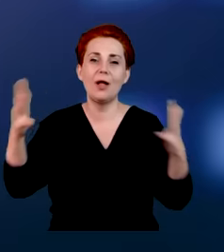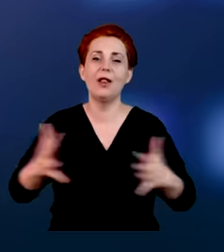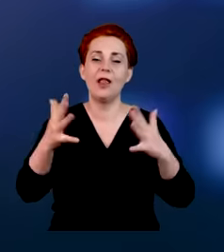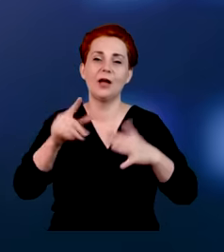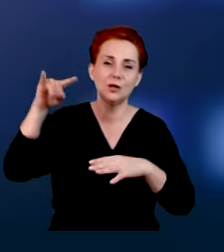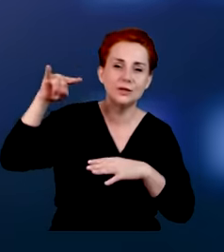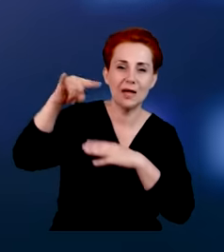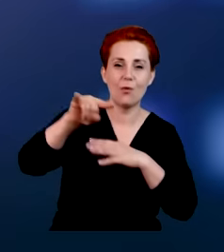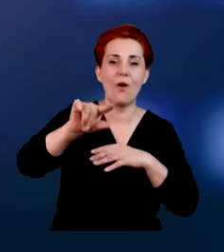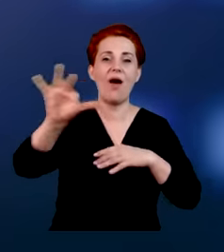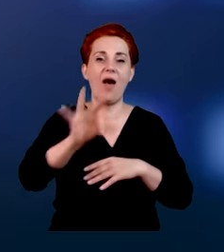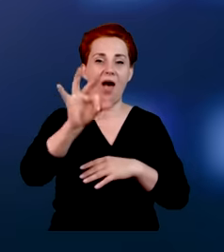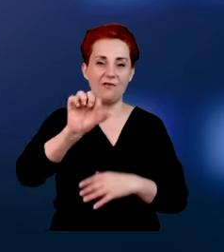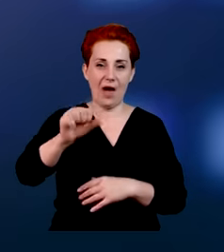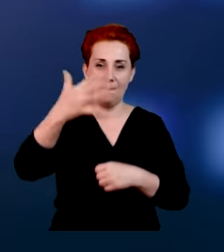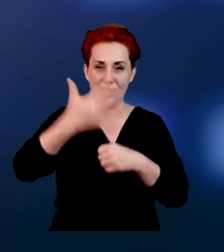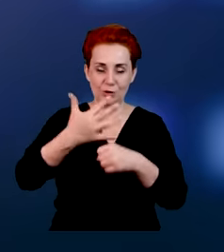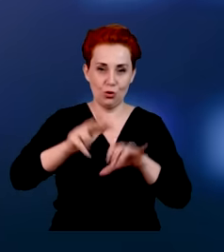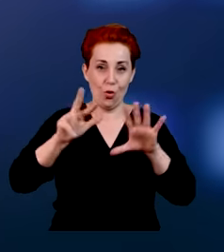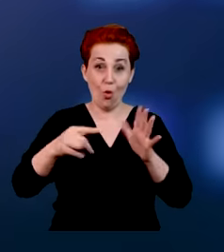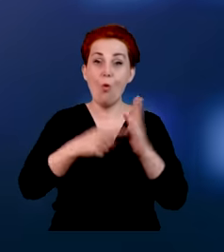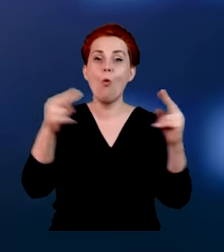50 te umowy są